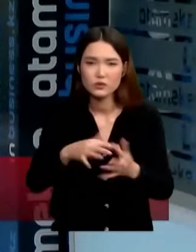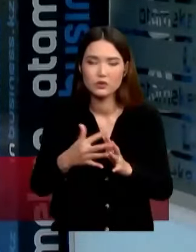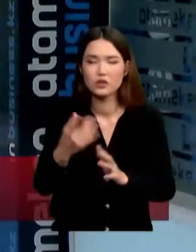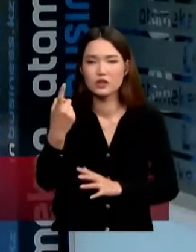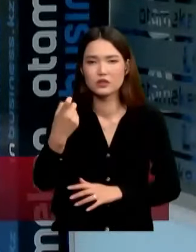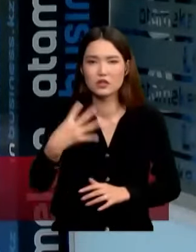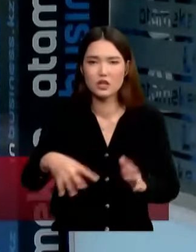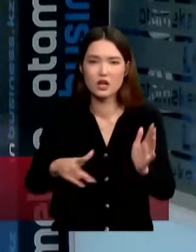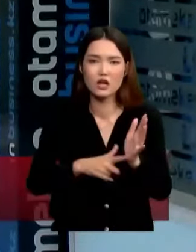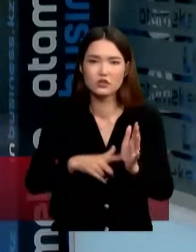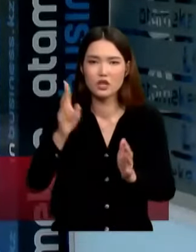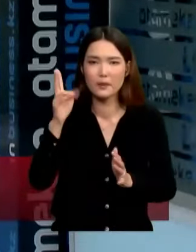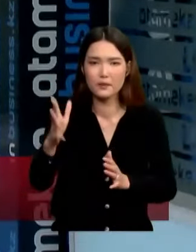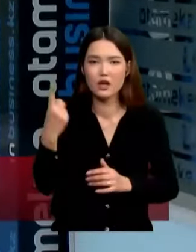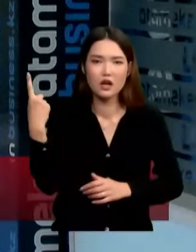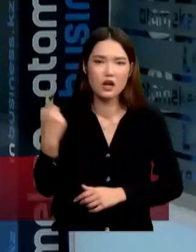14